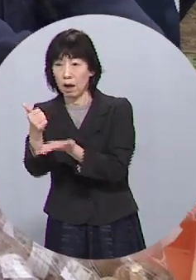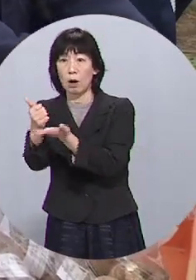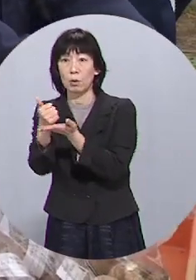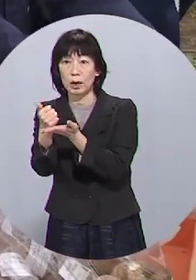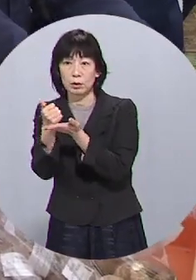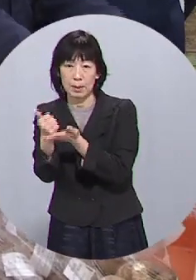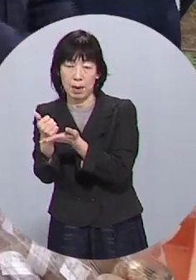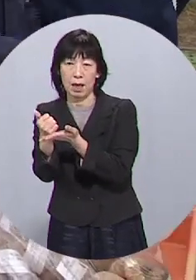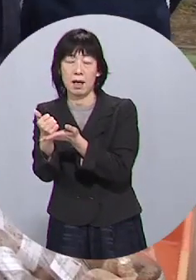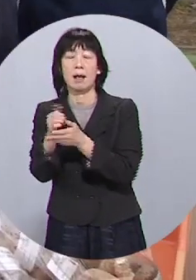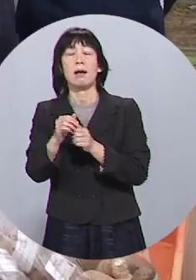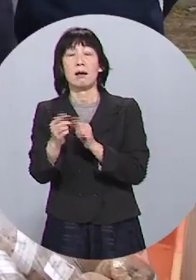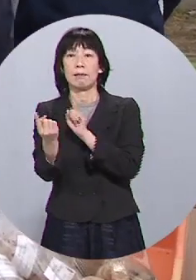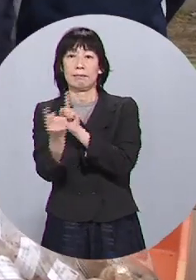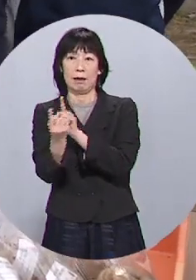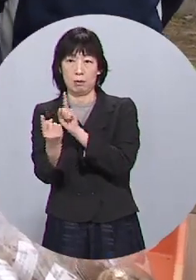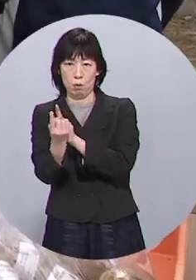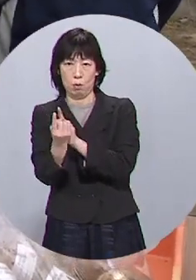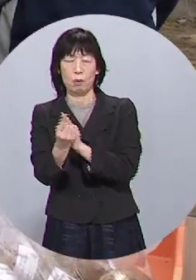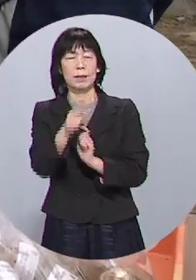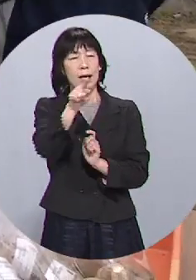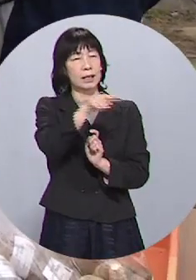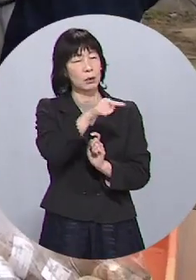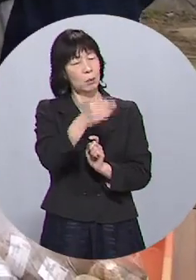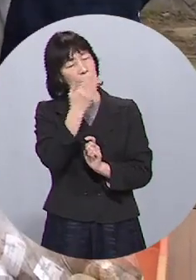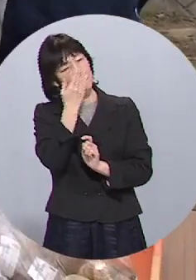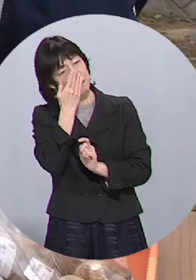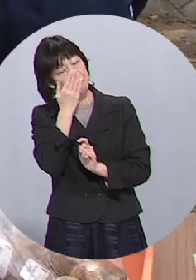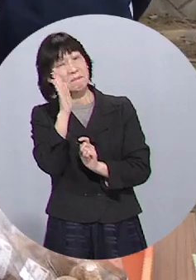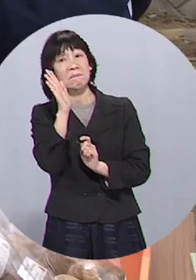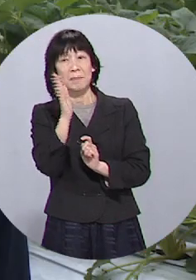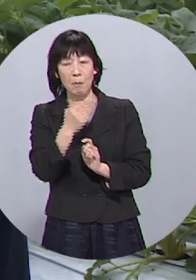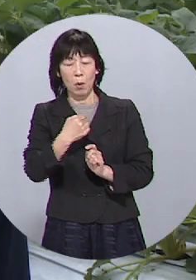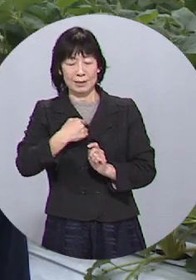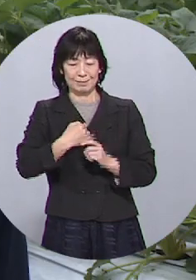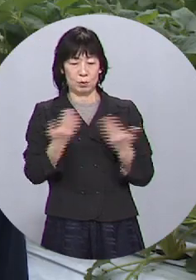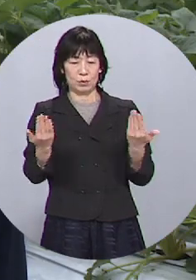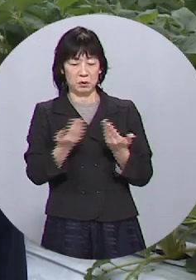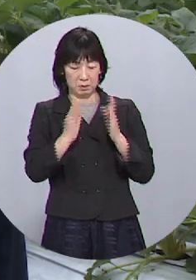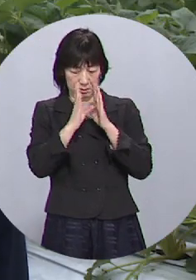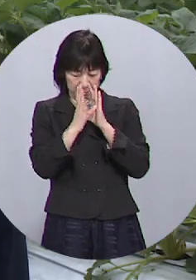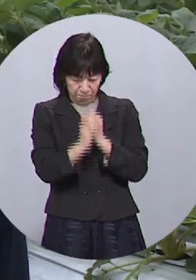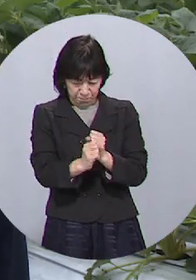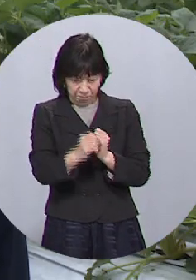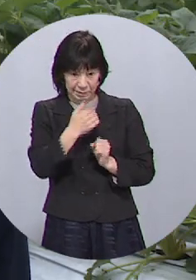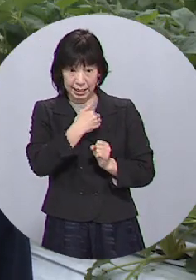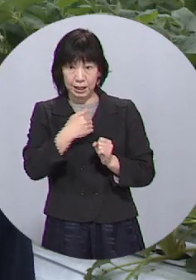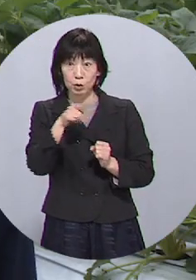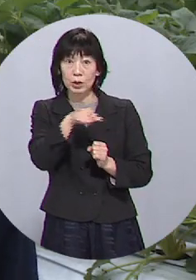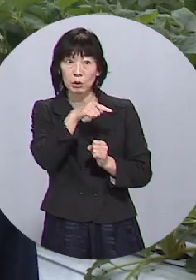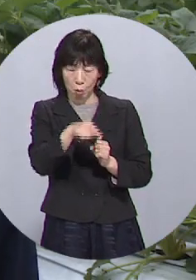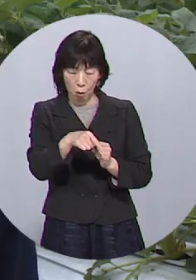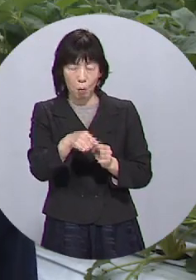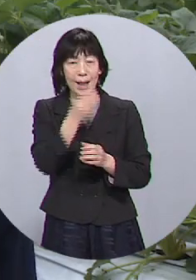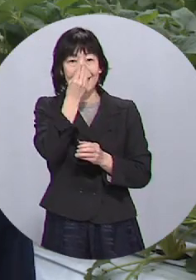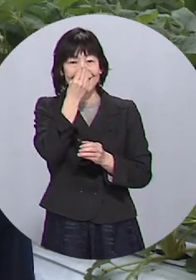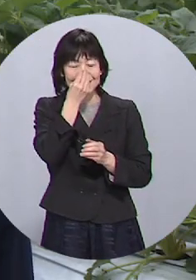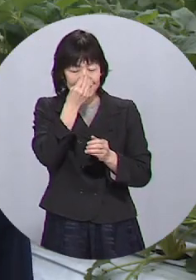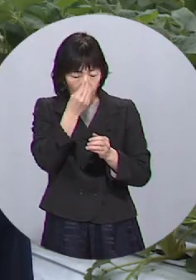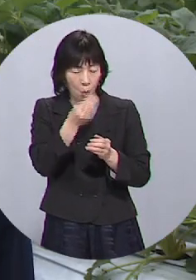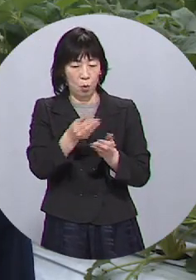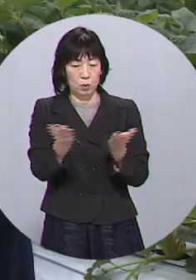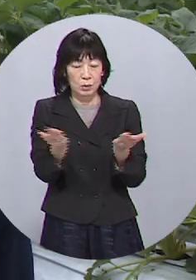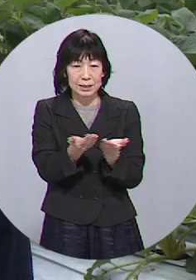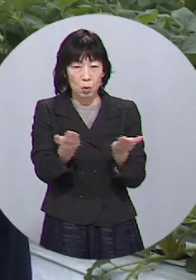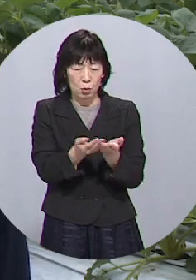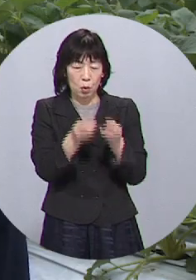ったりとか、やっぱり人と話すのは苦手だけど自分の作業にすごく集中できる方なんかは、もういちごの作業、な